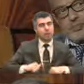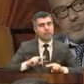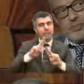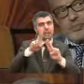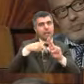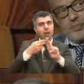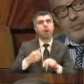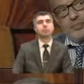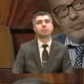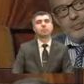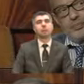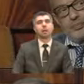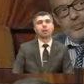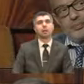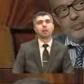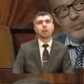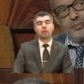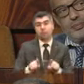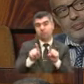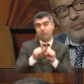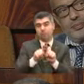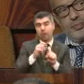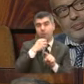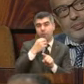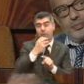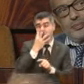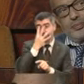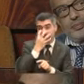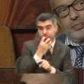جوابكم. تسود حاله من التوتر والقلق